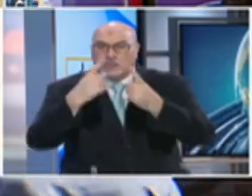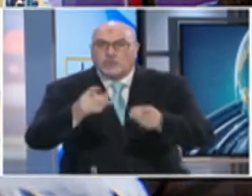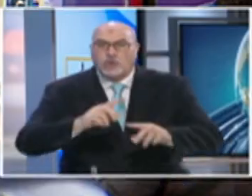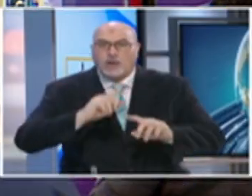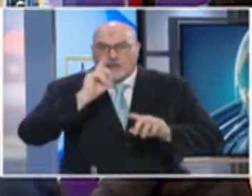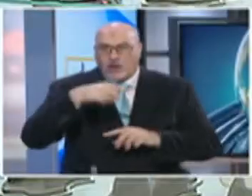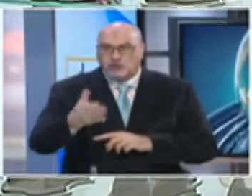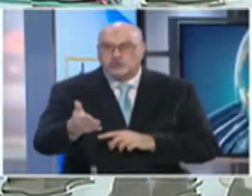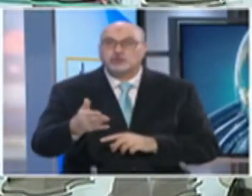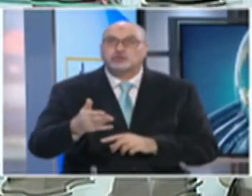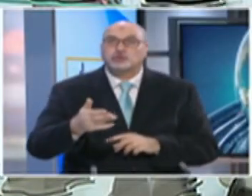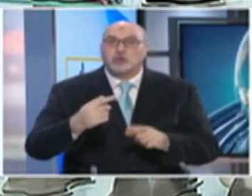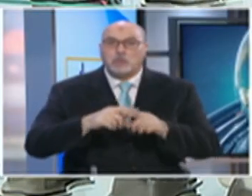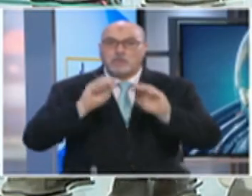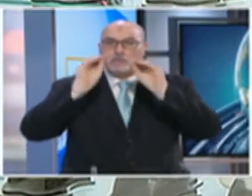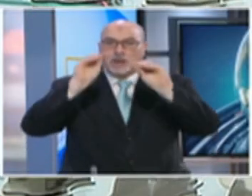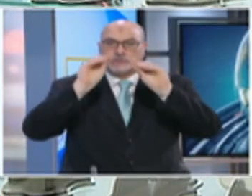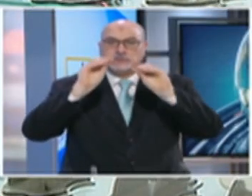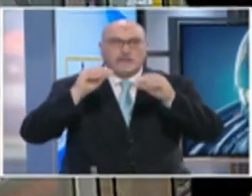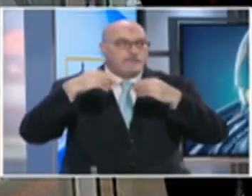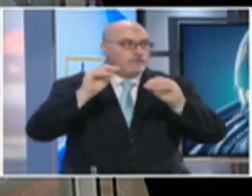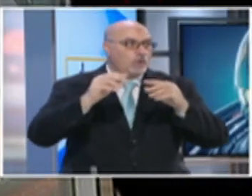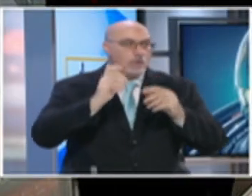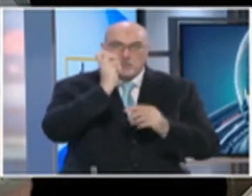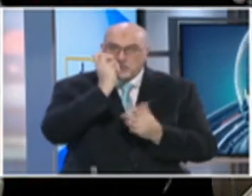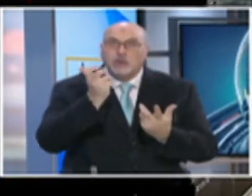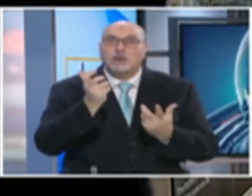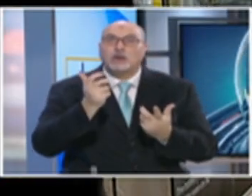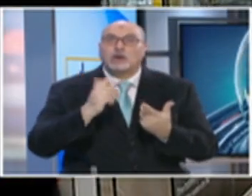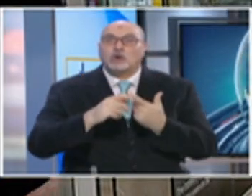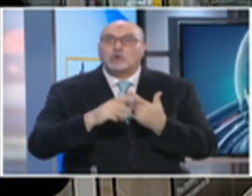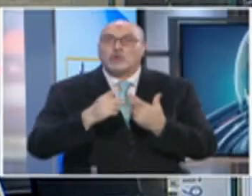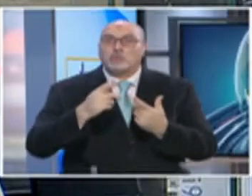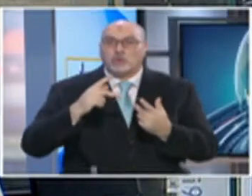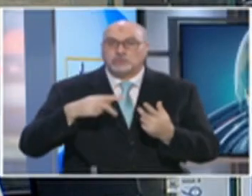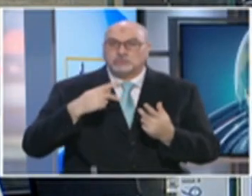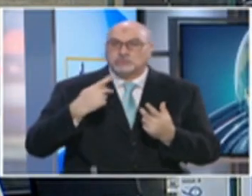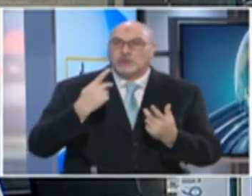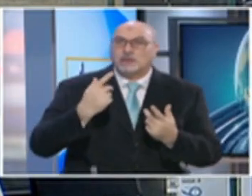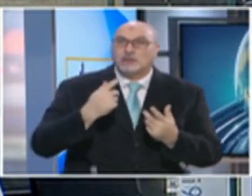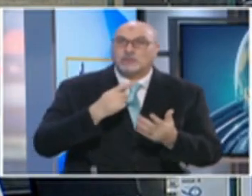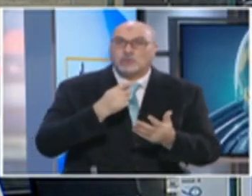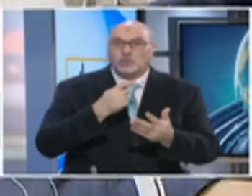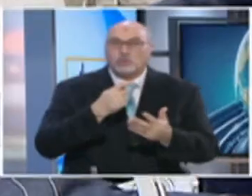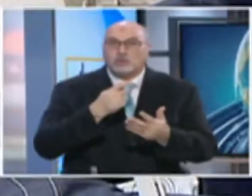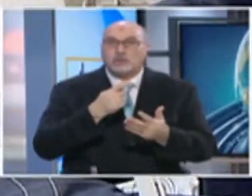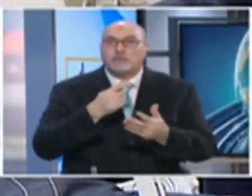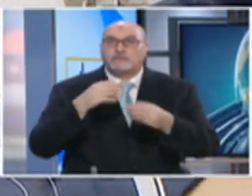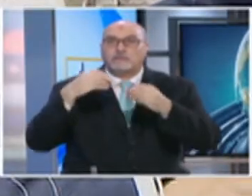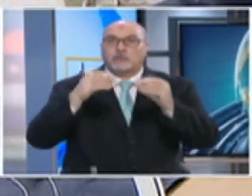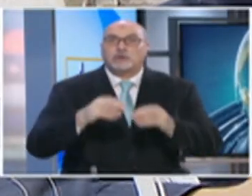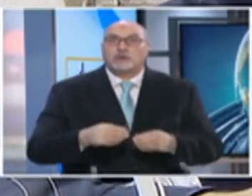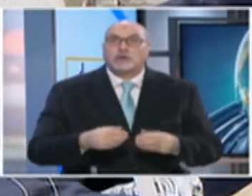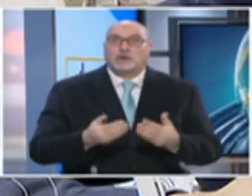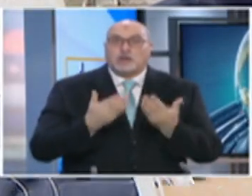أين ثمن أصحاب المحلات هذا القرار، حيث اعتبروه عاملا أساسيا لضبط الأسعار. كي نحاوها